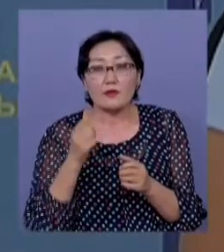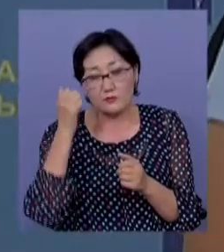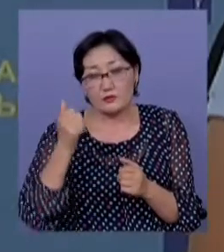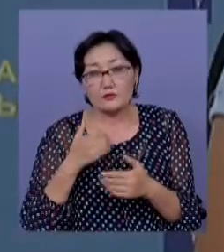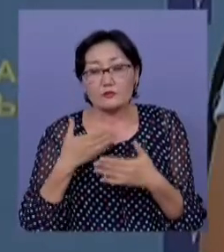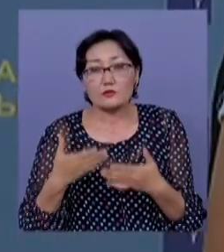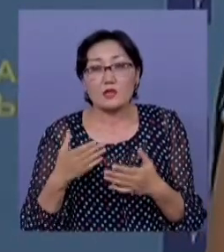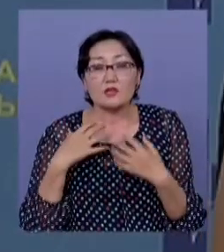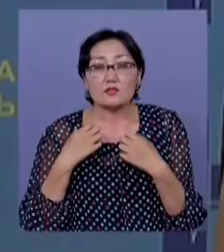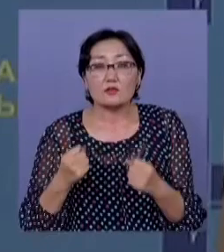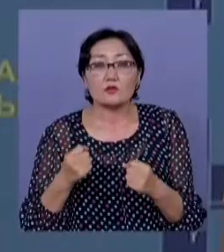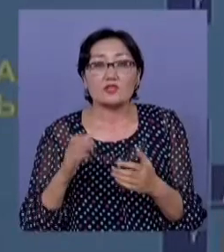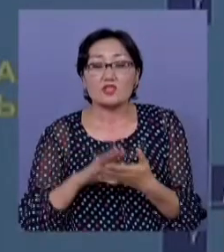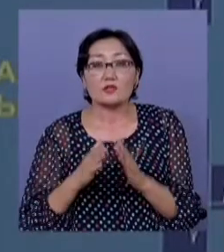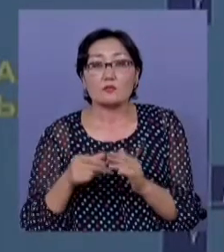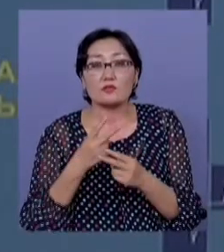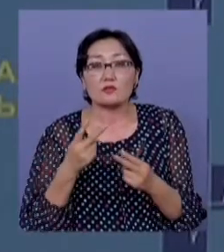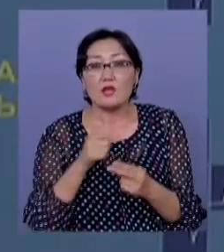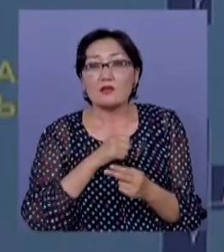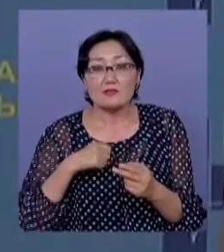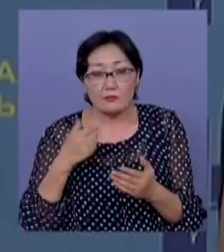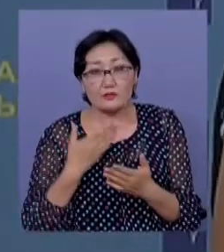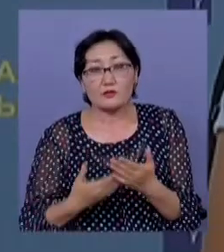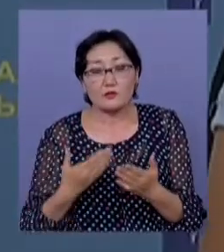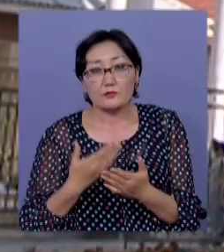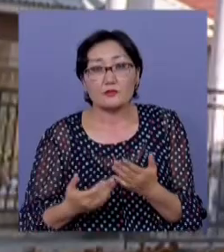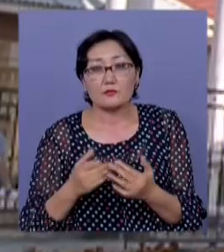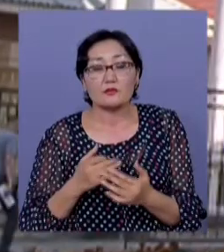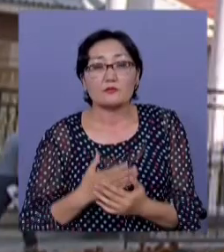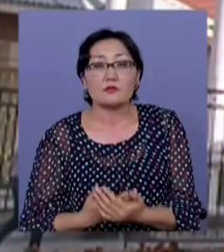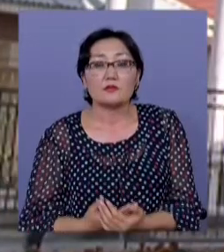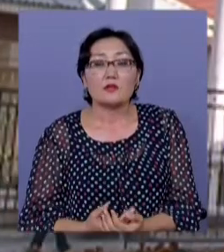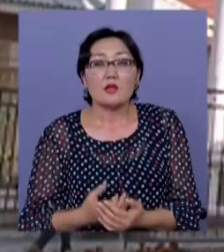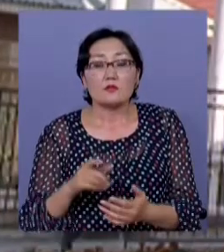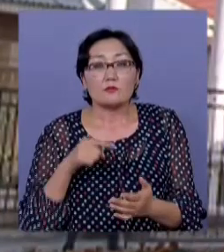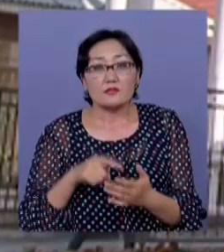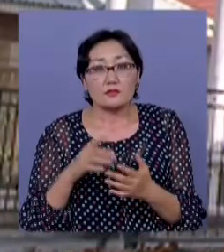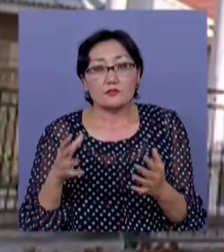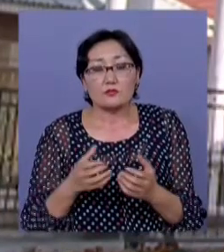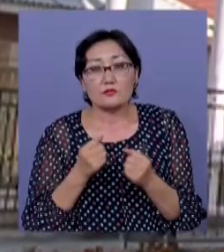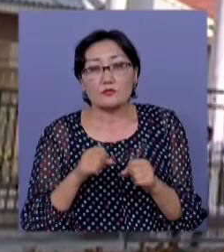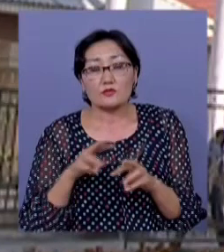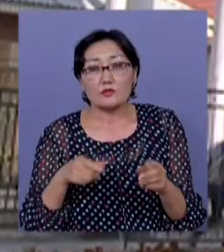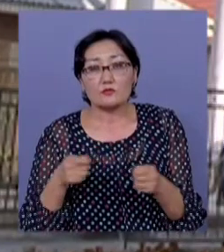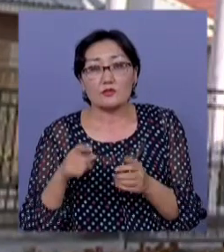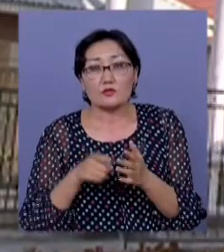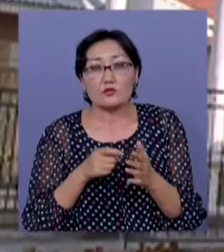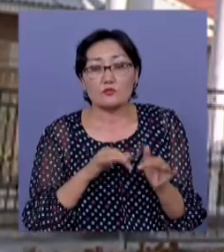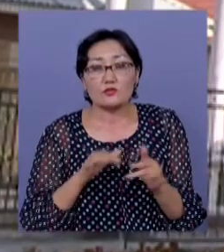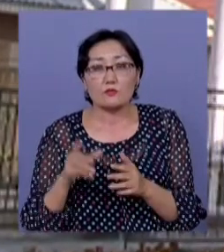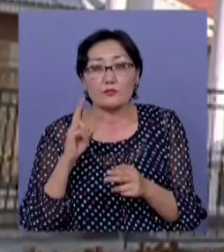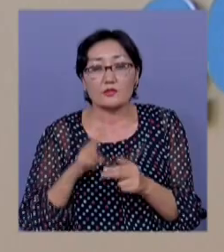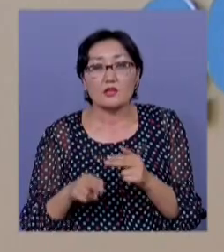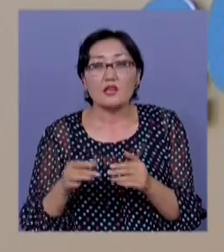Тіпті денсаулығымыздың жағдайына қарай өз ақыл кеңесін аямайды. Қалалық денсаулық сақтау басқармасындағылар тергеу жұмыстары бітпейінше